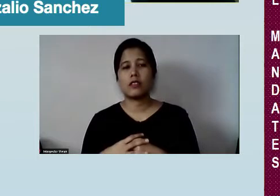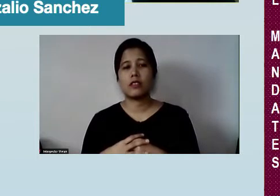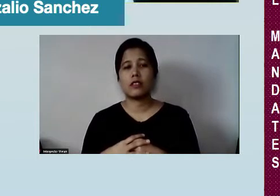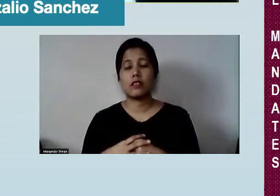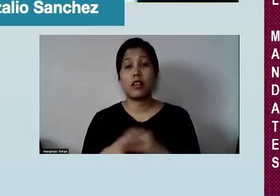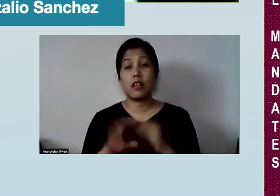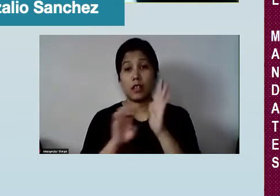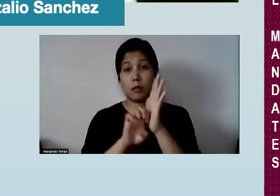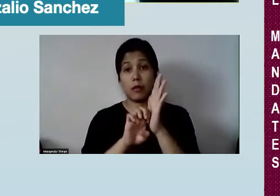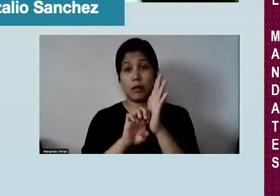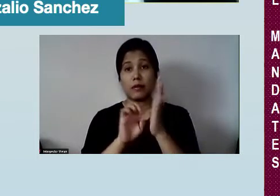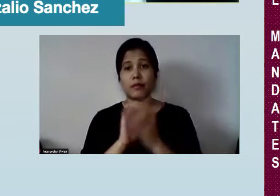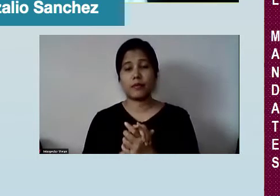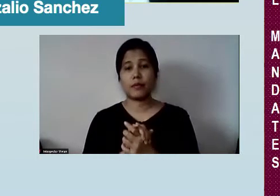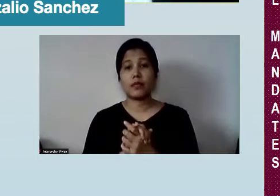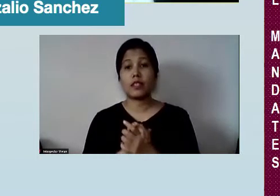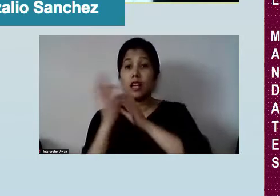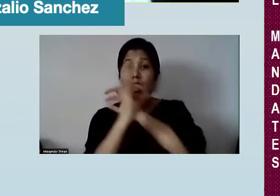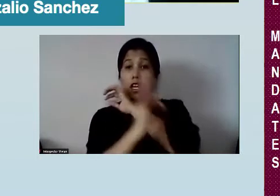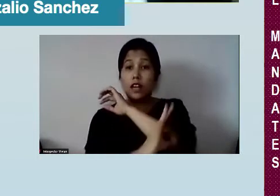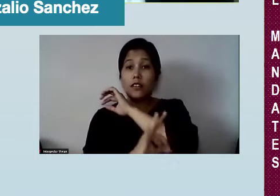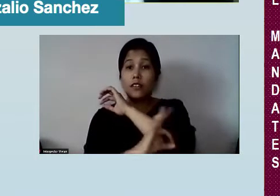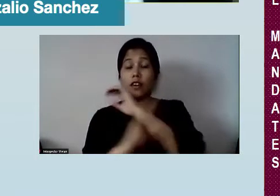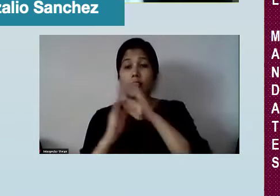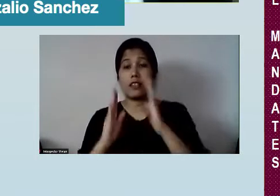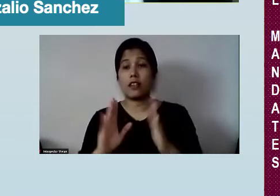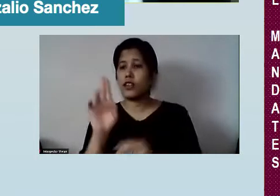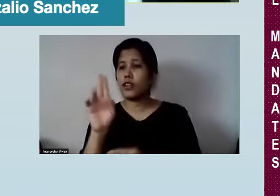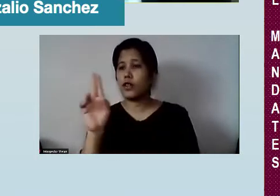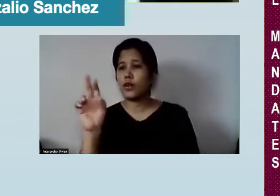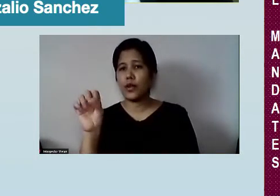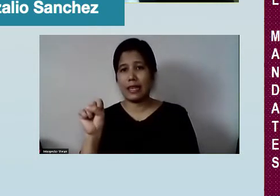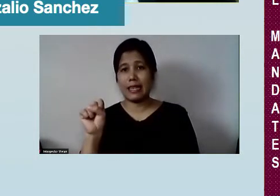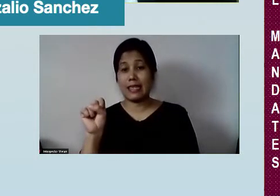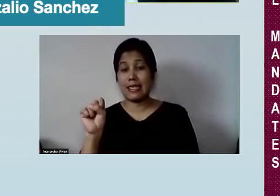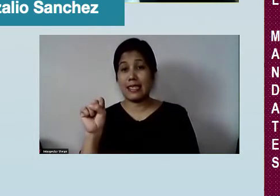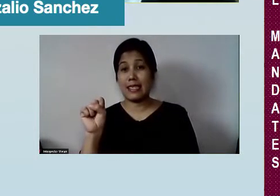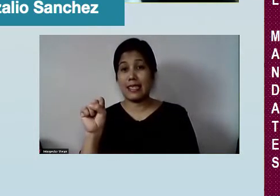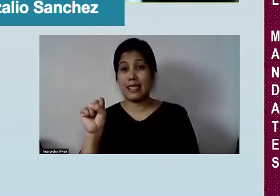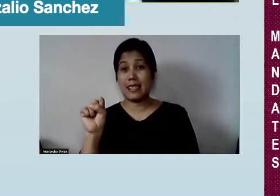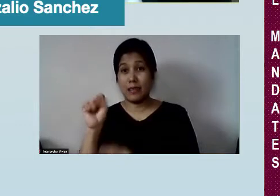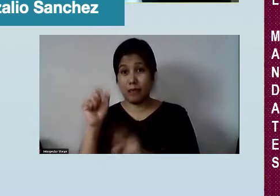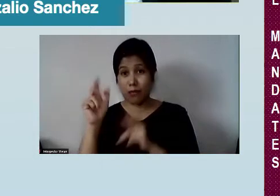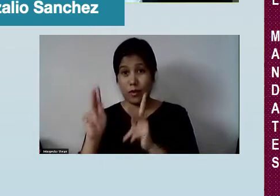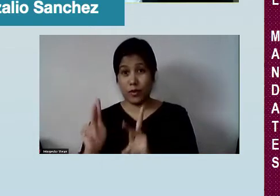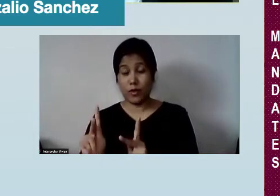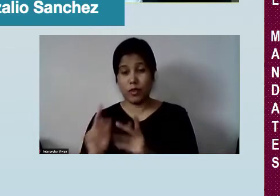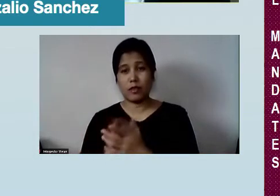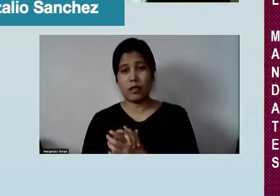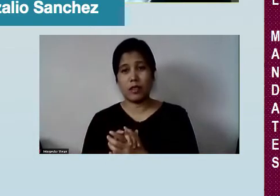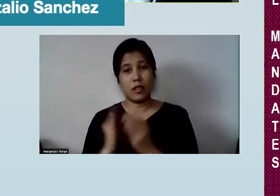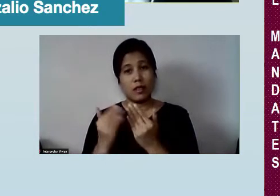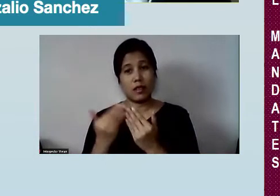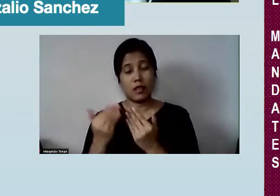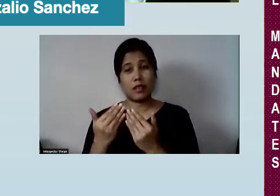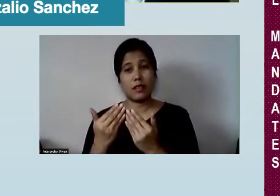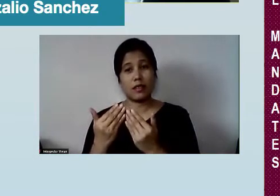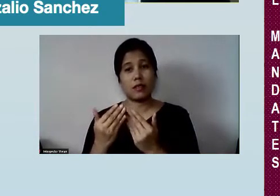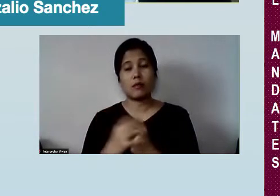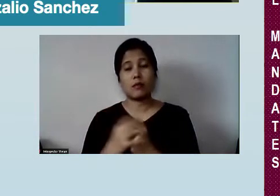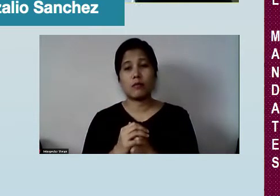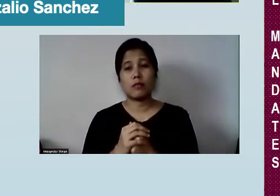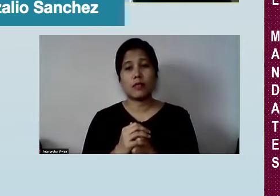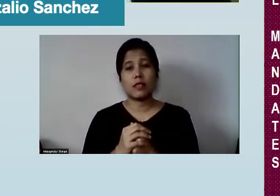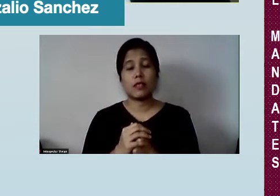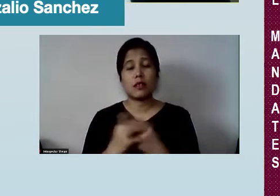halimbawa, ang foreigner na ay US citizen, madali po yan kasi yung counterpart natin, and